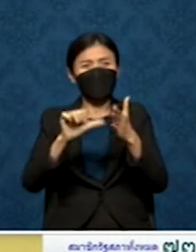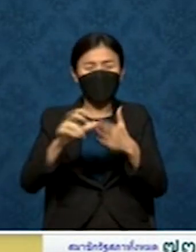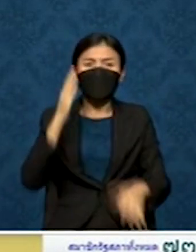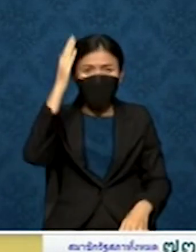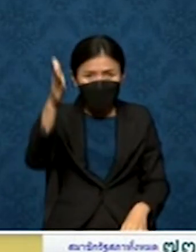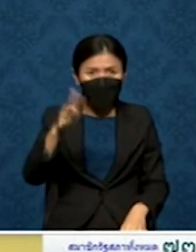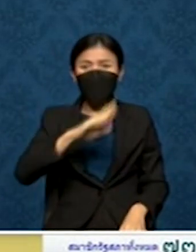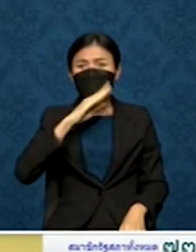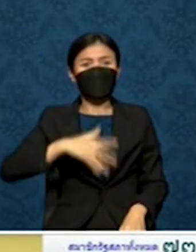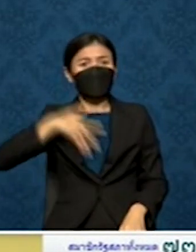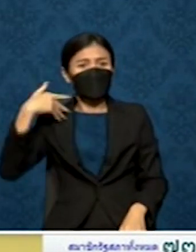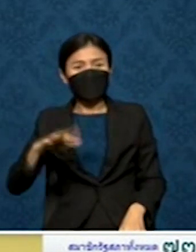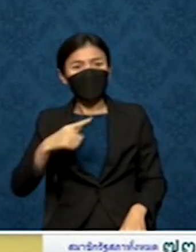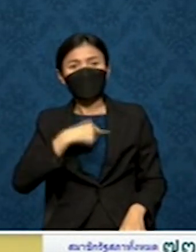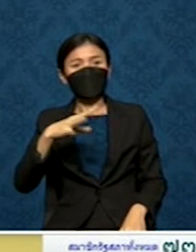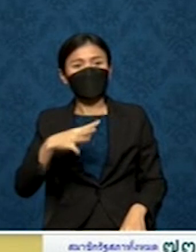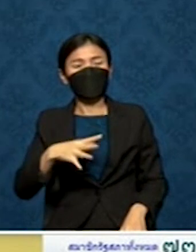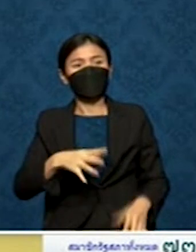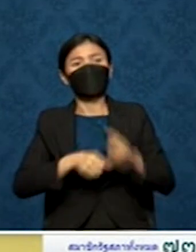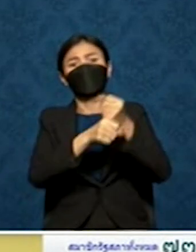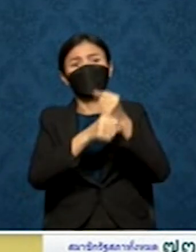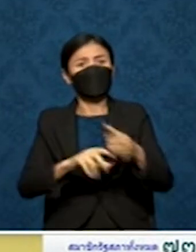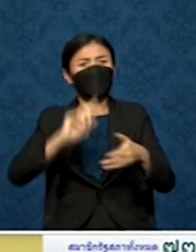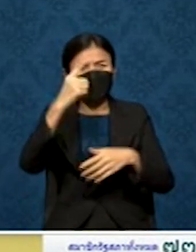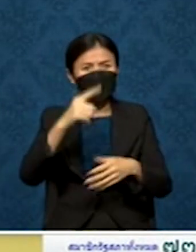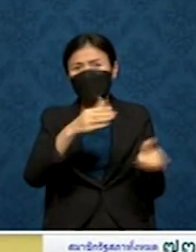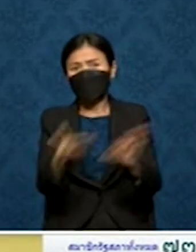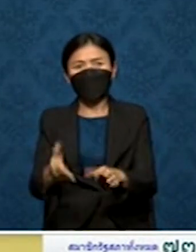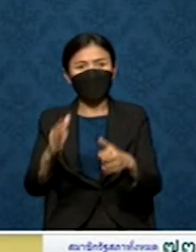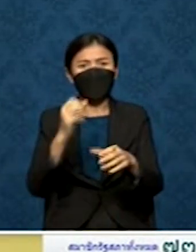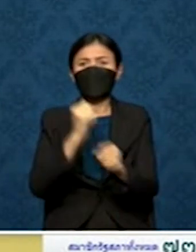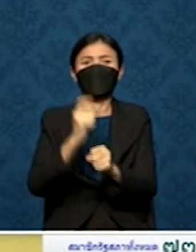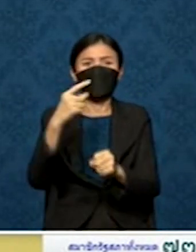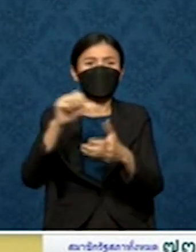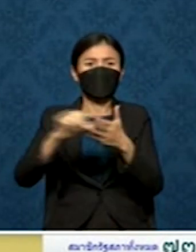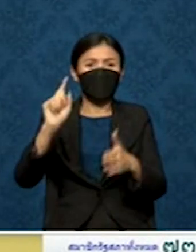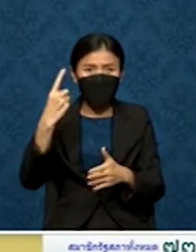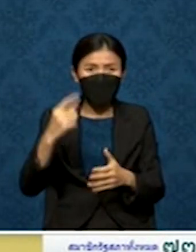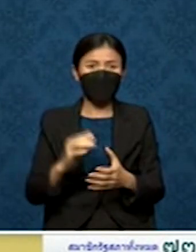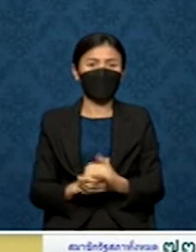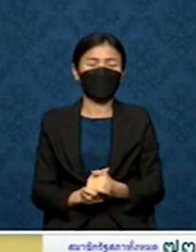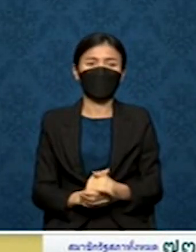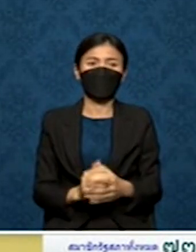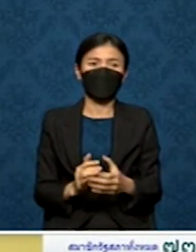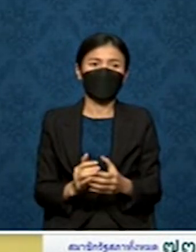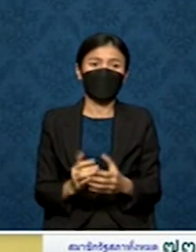าอีกฝ่ายขึ้นมาได้มันก็เป็นอย่างนี้ช่วงนี้เป็นช่วงโควิดสุดท้ายนะท่านประ